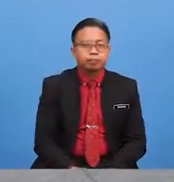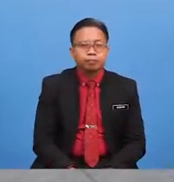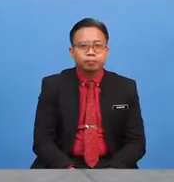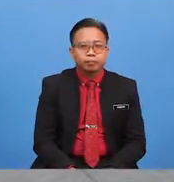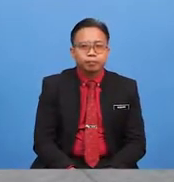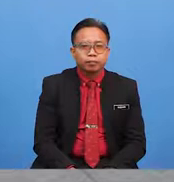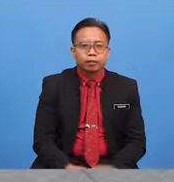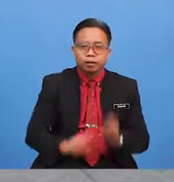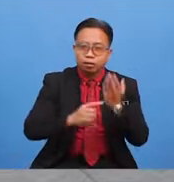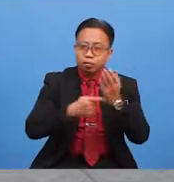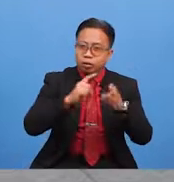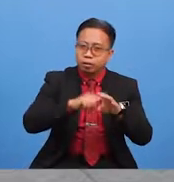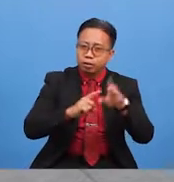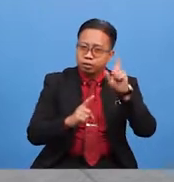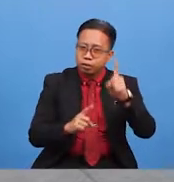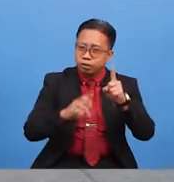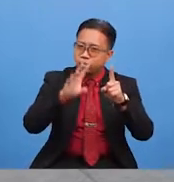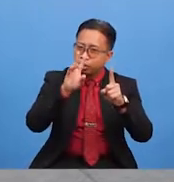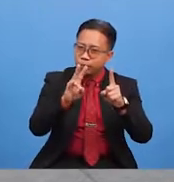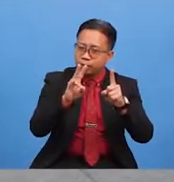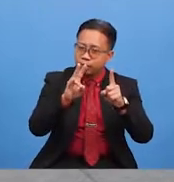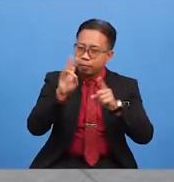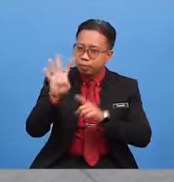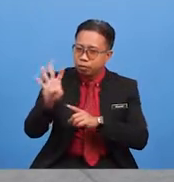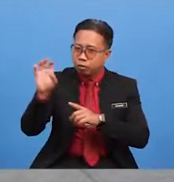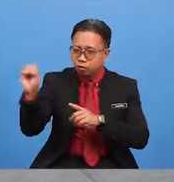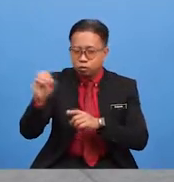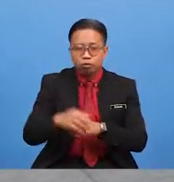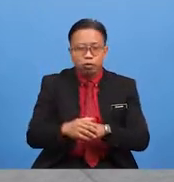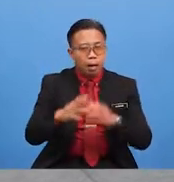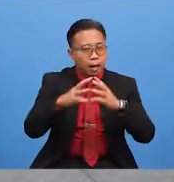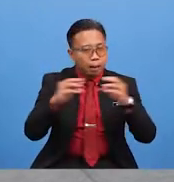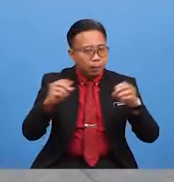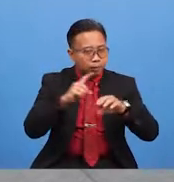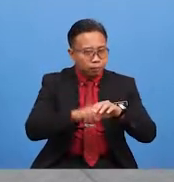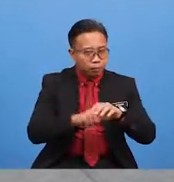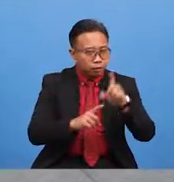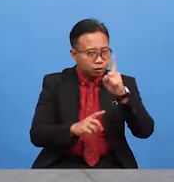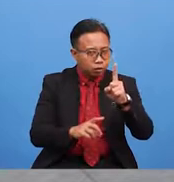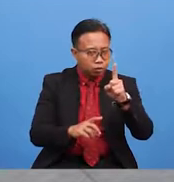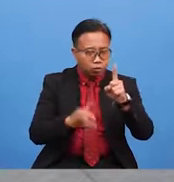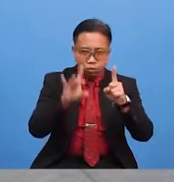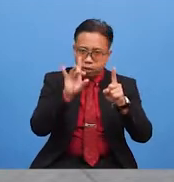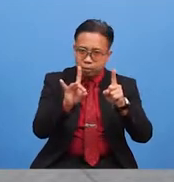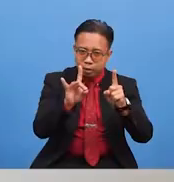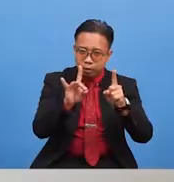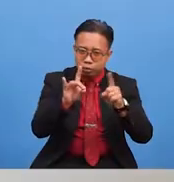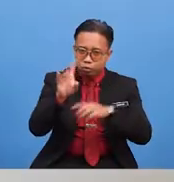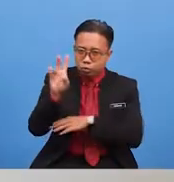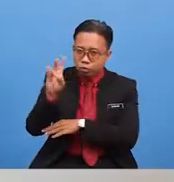Realism bermula pada tahun 1840 dan berakhir pada tahun